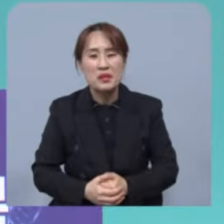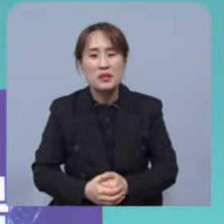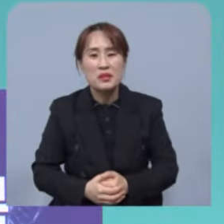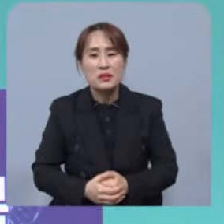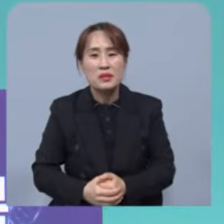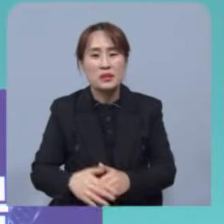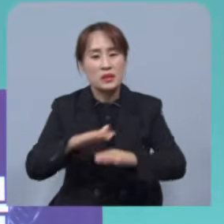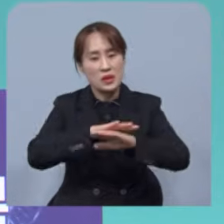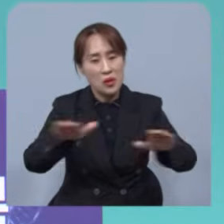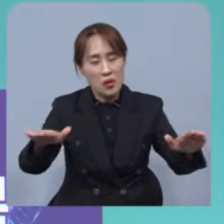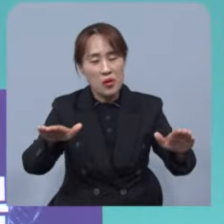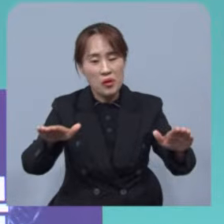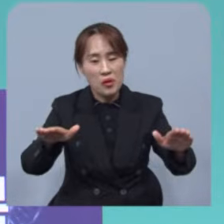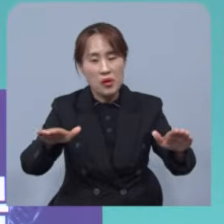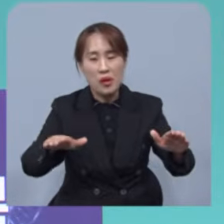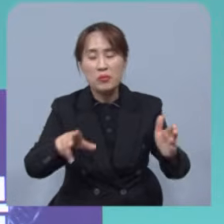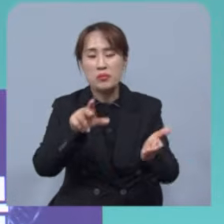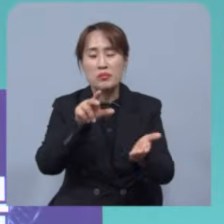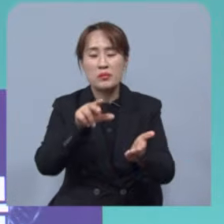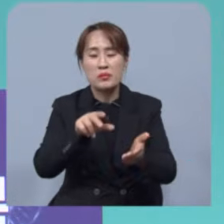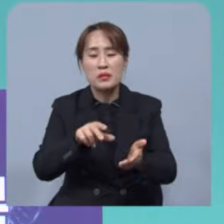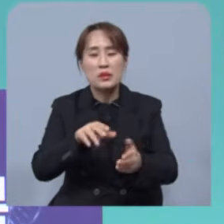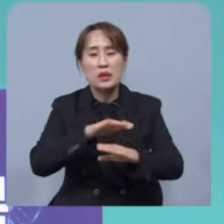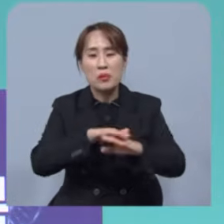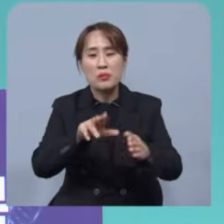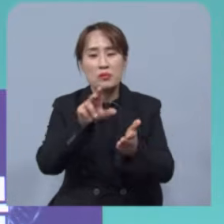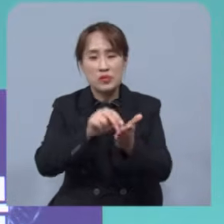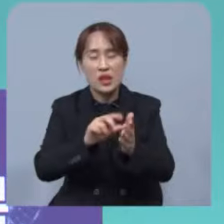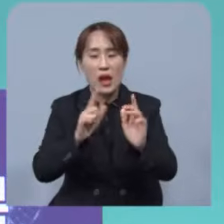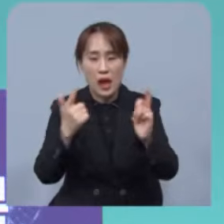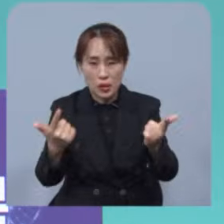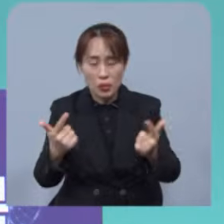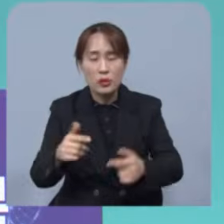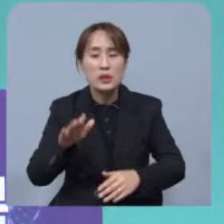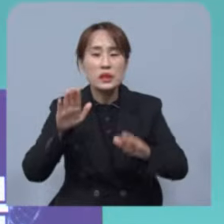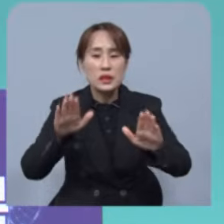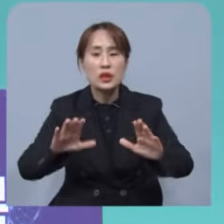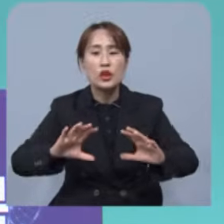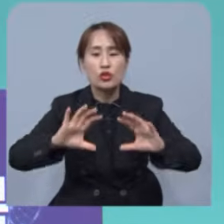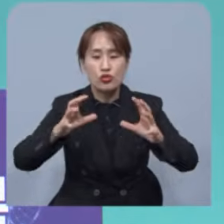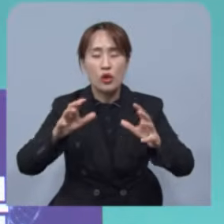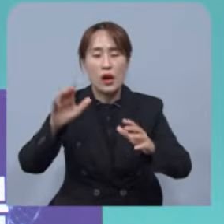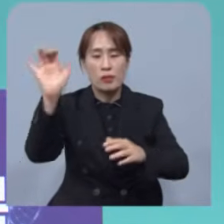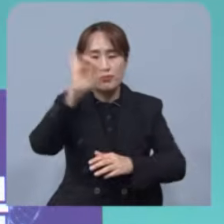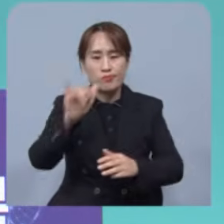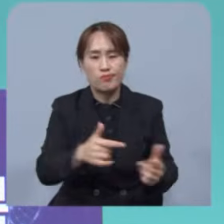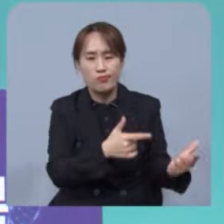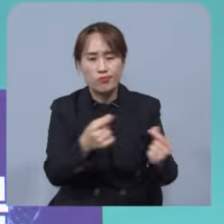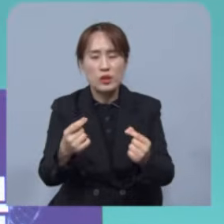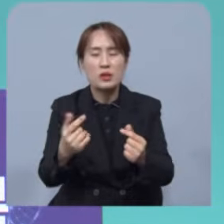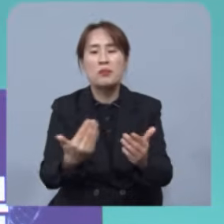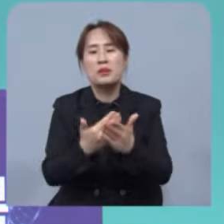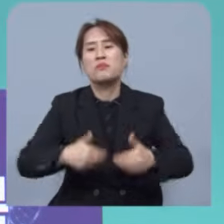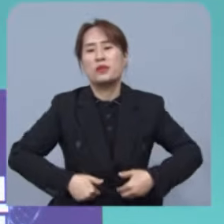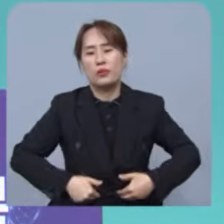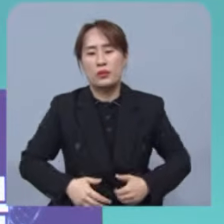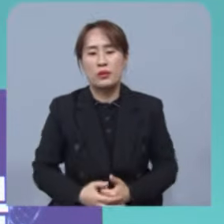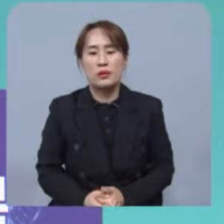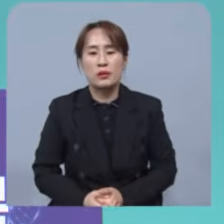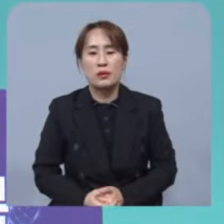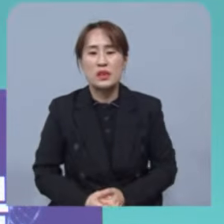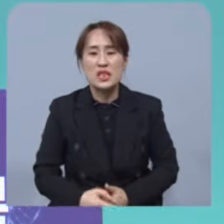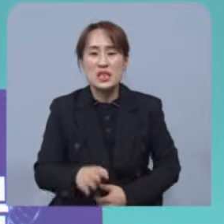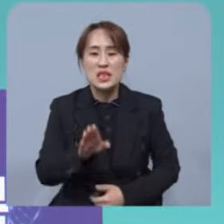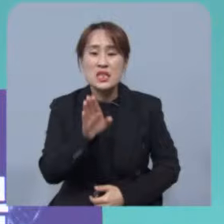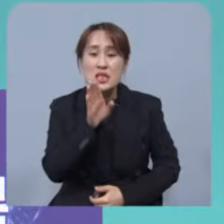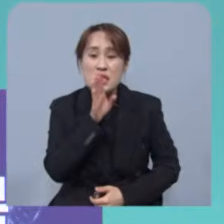형평성 뭐 이렇게 얘기하는 측면의 문제를 넘어서서 이제는 국가 발전이 이런 식으로 가면